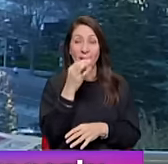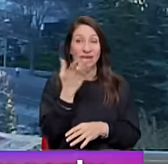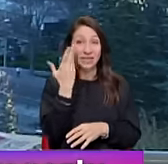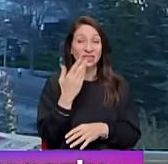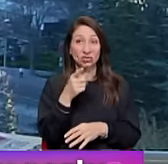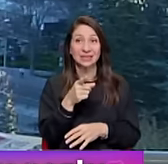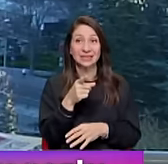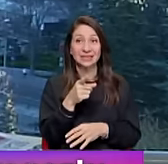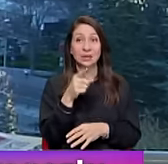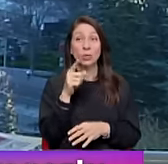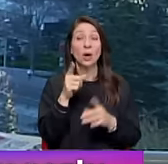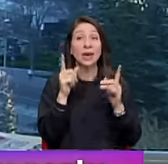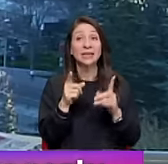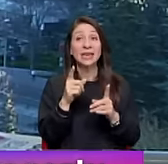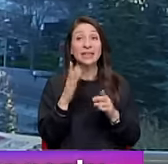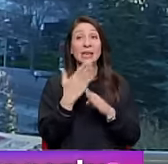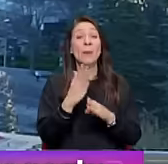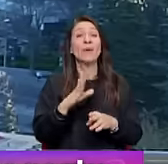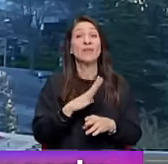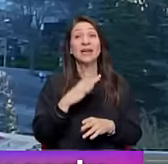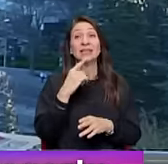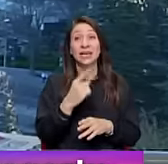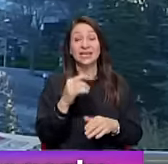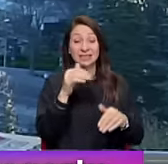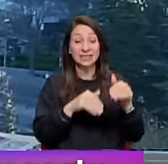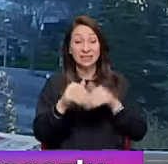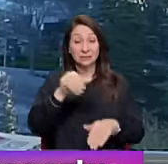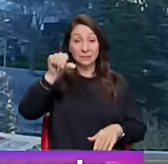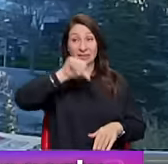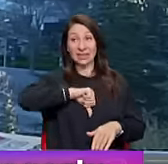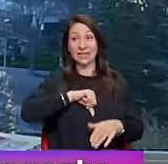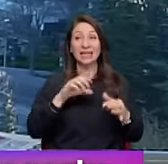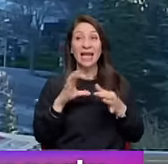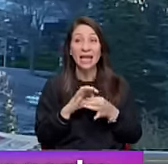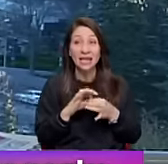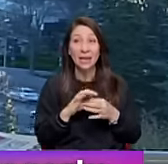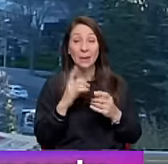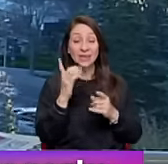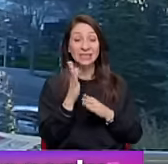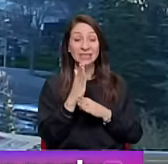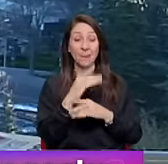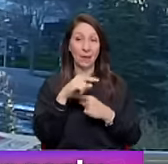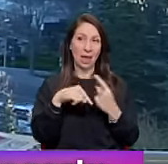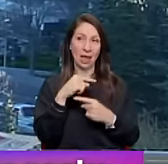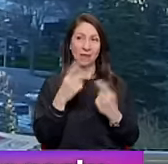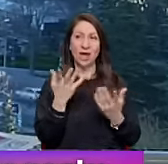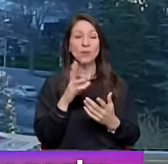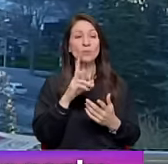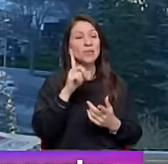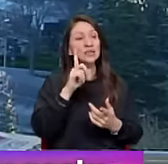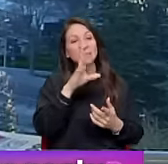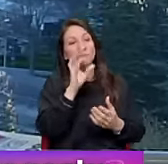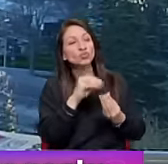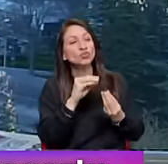de izleyeceksiniz. Bu arada sebebi var diyerek seçim yenilgisiyle ilgili bir sebep arayan ya da günah keçisi